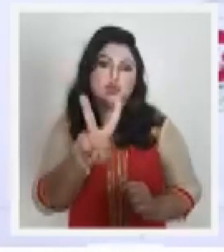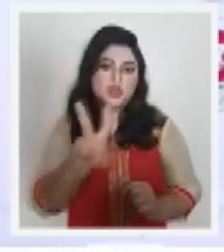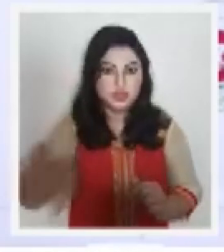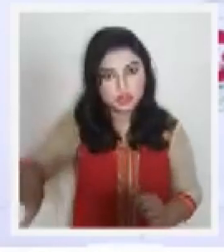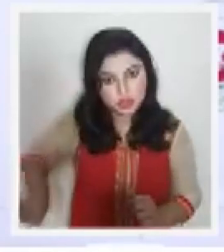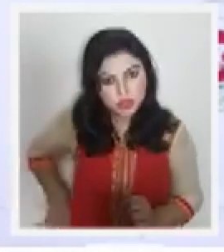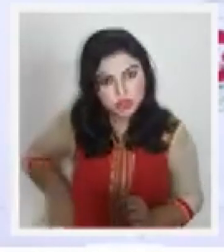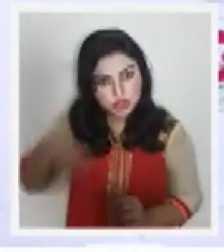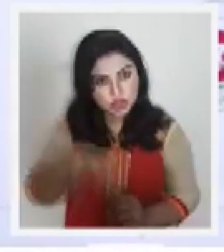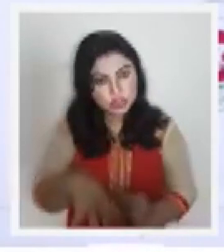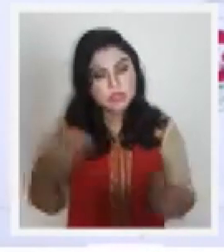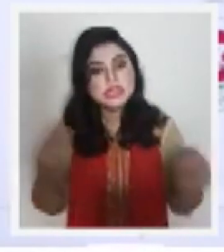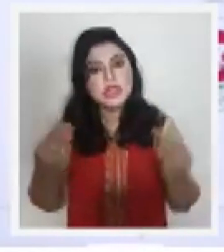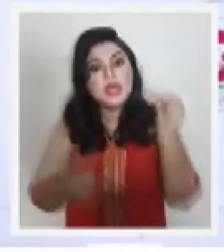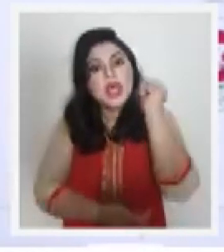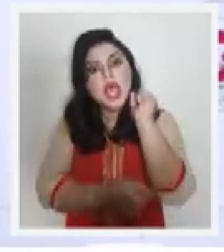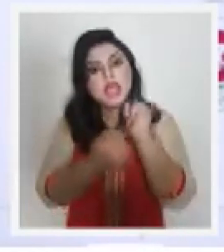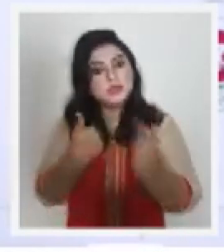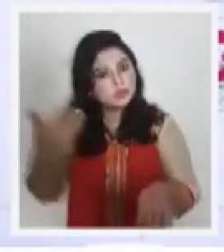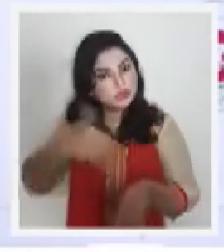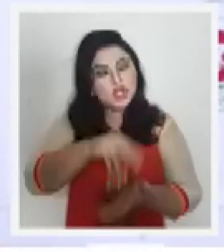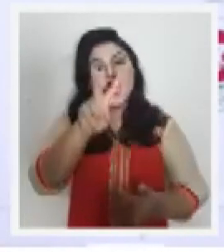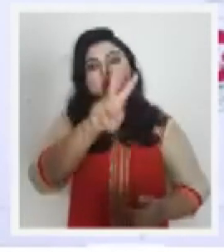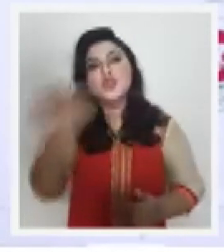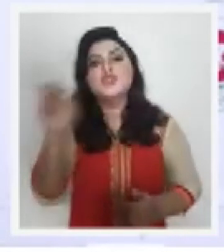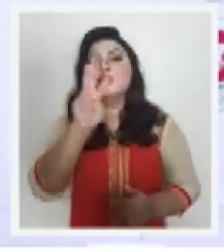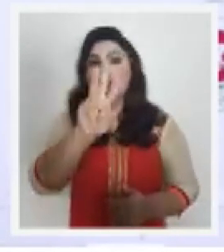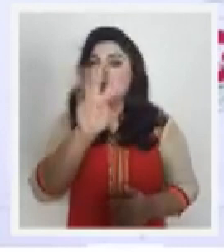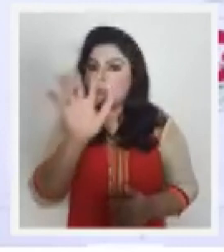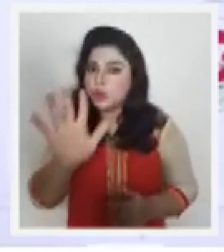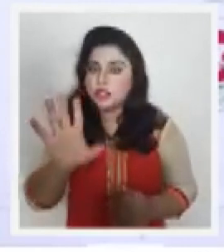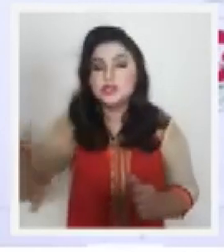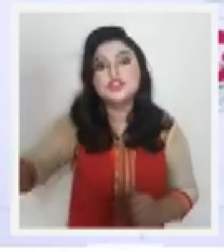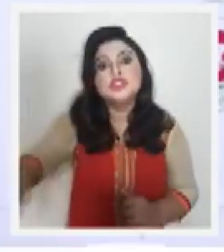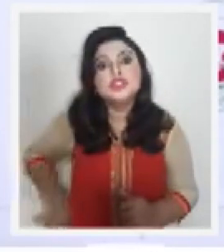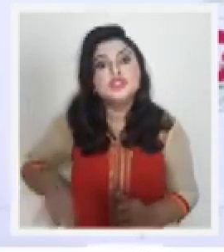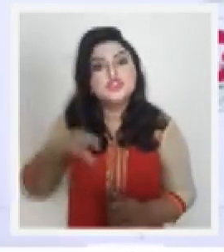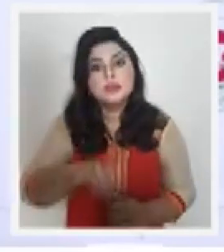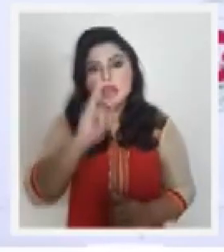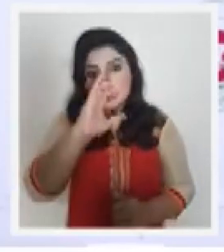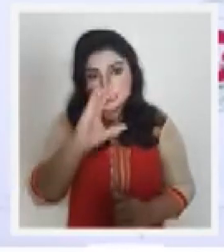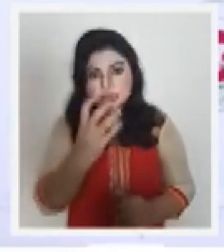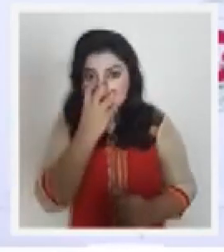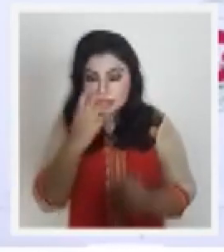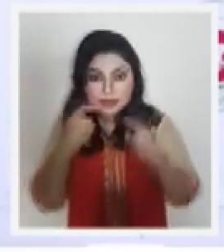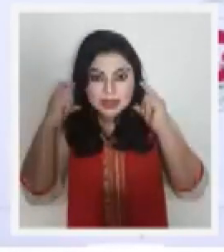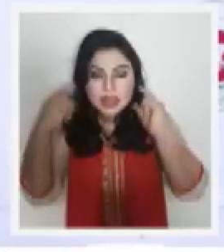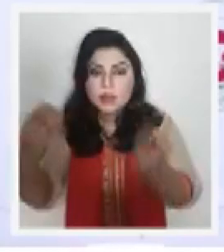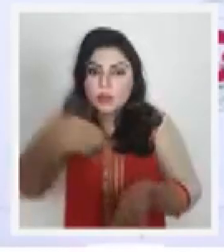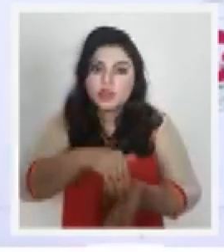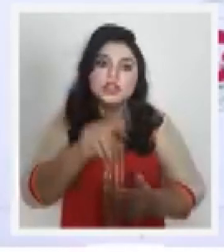2,127 জন এবং ঢাকা মহানগরীর আইসিইউ শয্যায় রোগী ভর্তি আছে 202 জন। চট্টগ্রাম মহানগরীতে সাধারণ শয্যায় রোগী ভর্তি